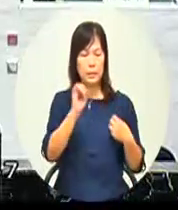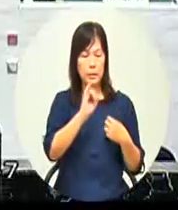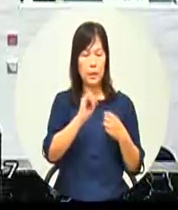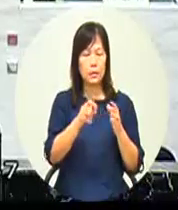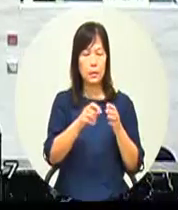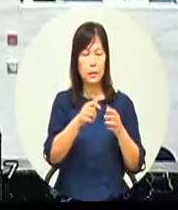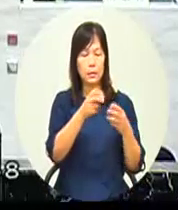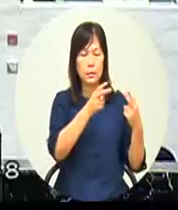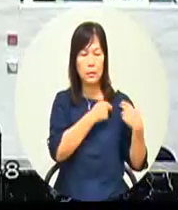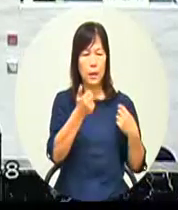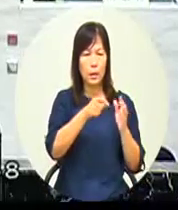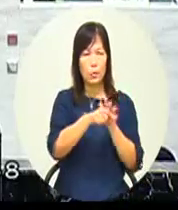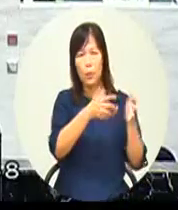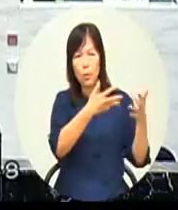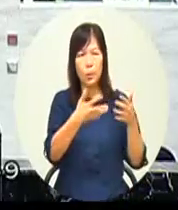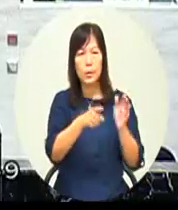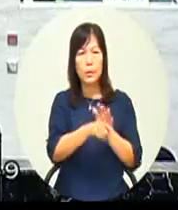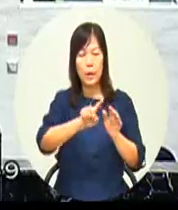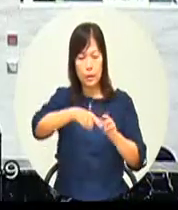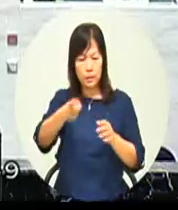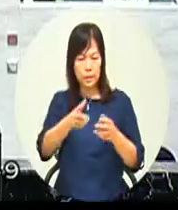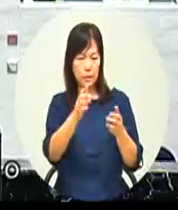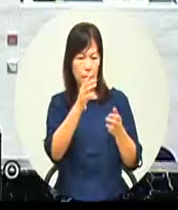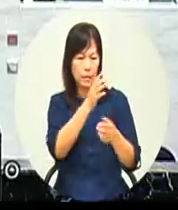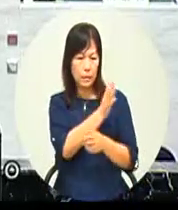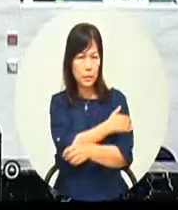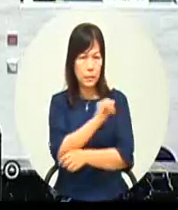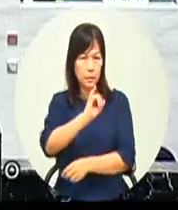下一位是陈翠兰，陈议员，15分钟。